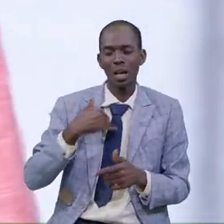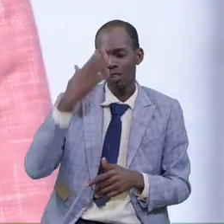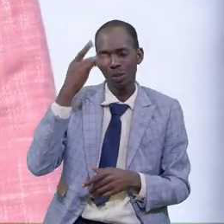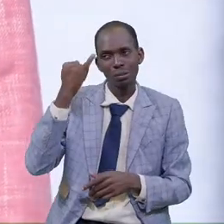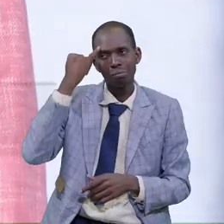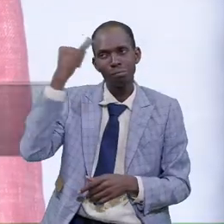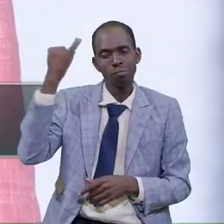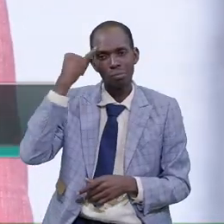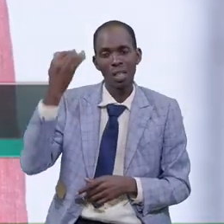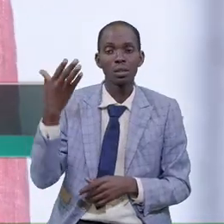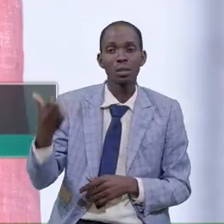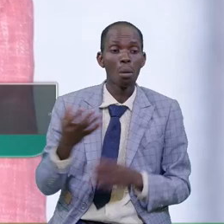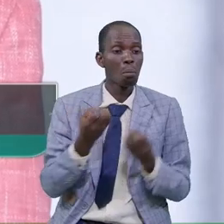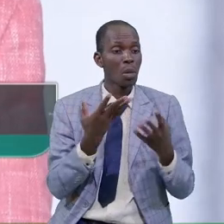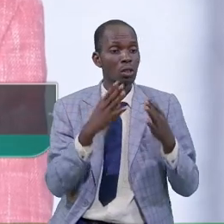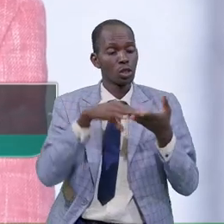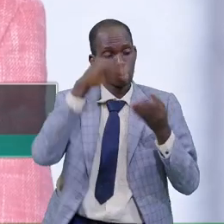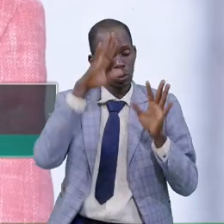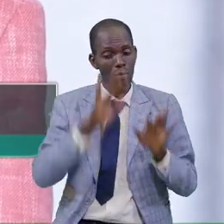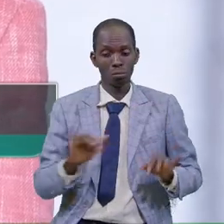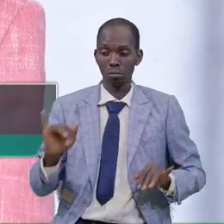Plusieurs comme élèves comme moi,